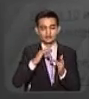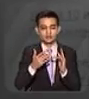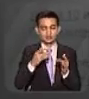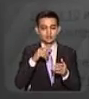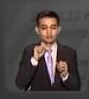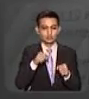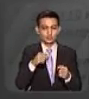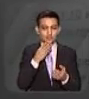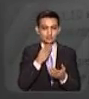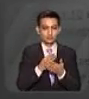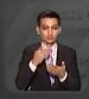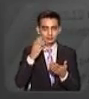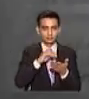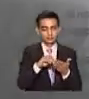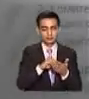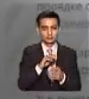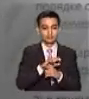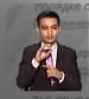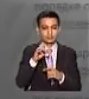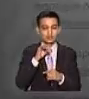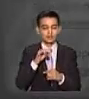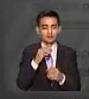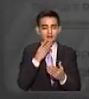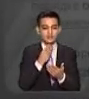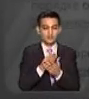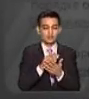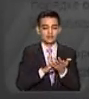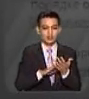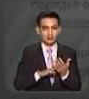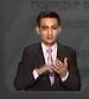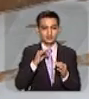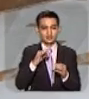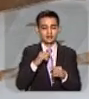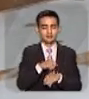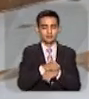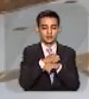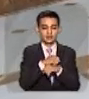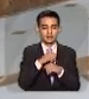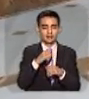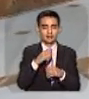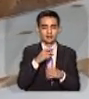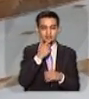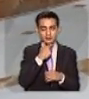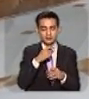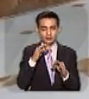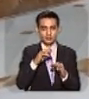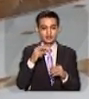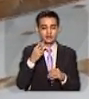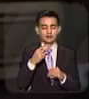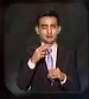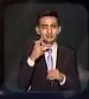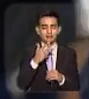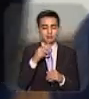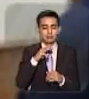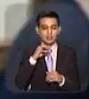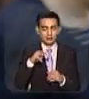масс-медиа одним порталом не ограничились и подали заявки на проведение мирных митингов 3 марта сразу в двух городах –